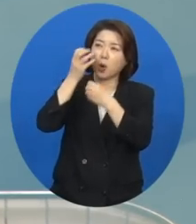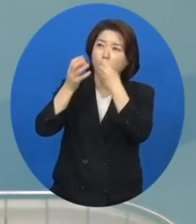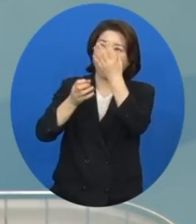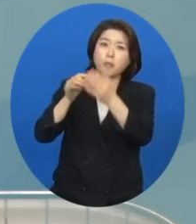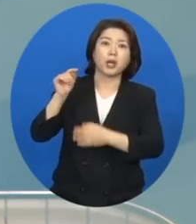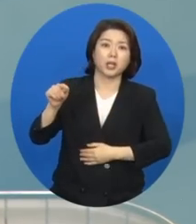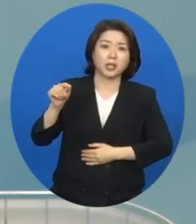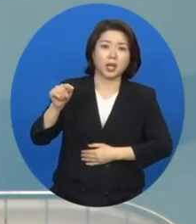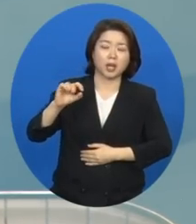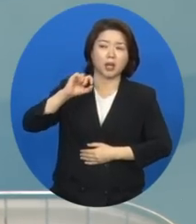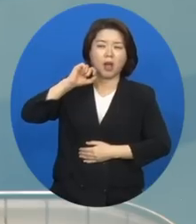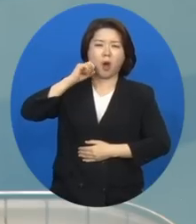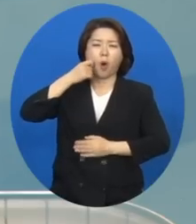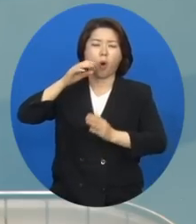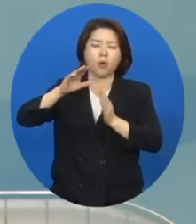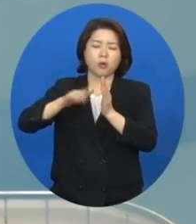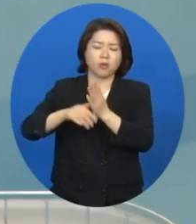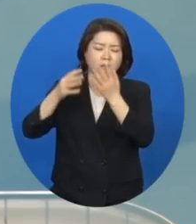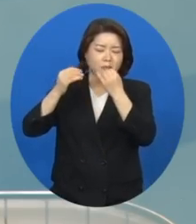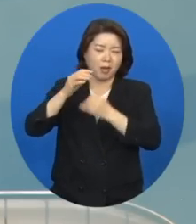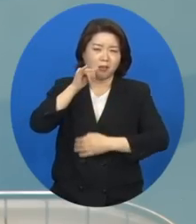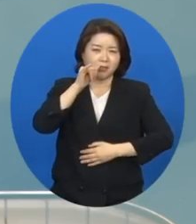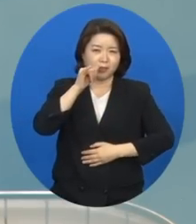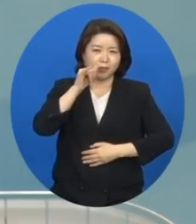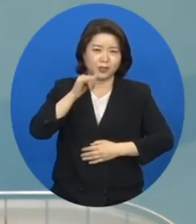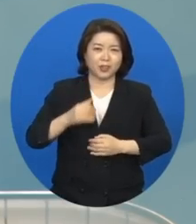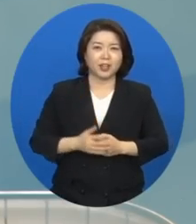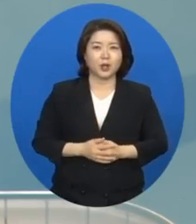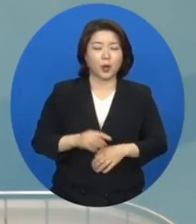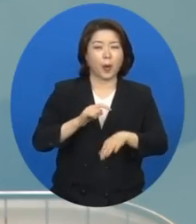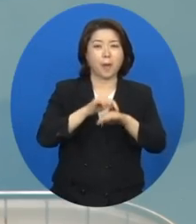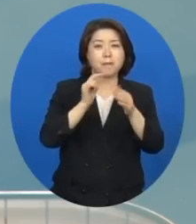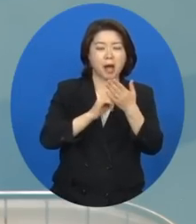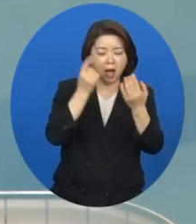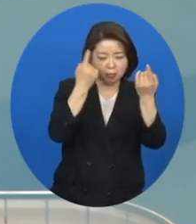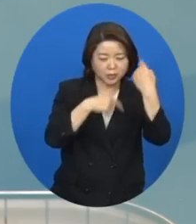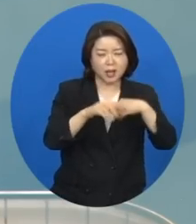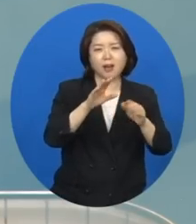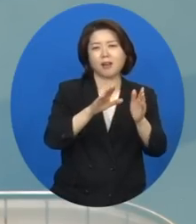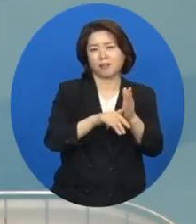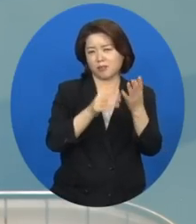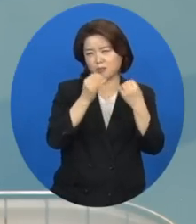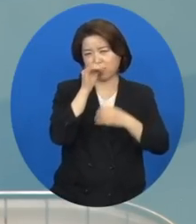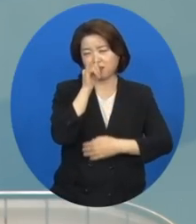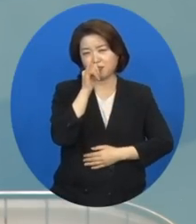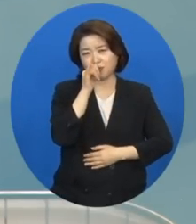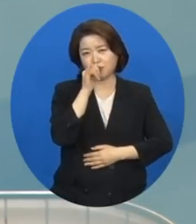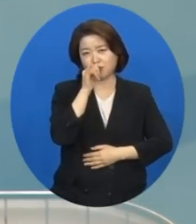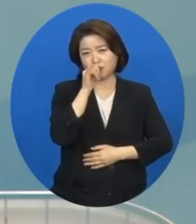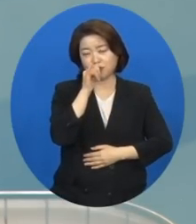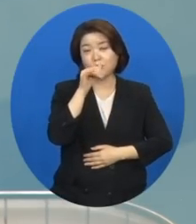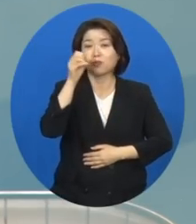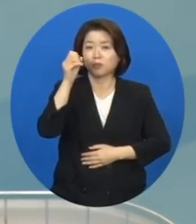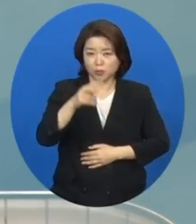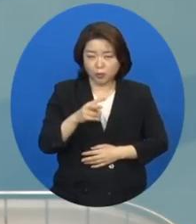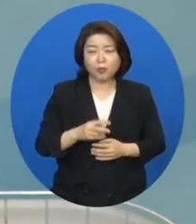고백하기가 어려울 때가 있었습니다. 마음이 상할 때가 있고